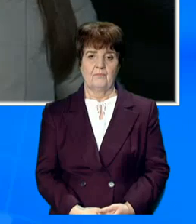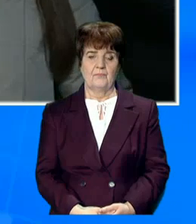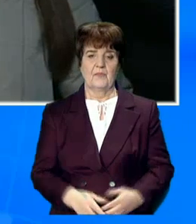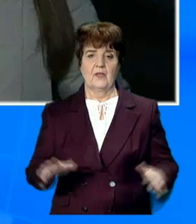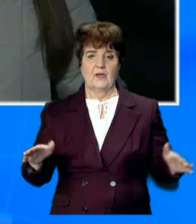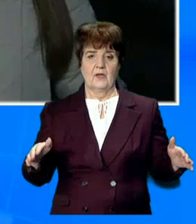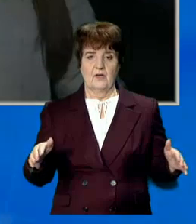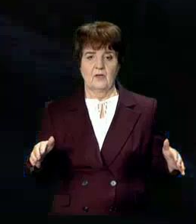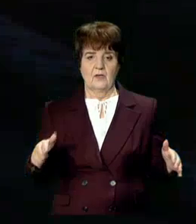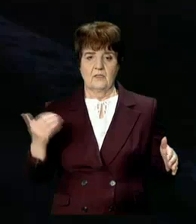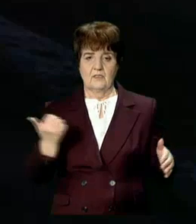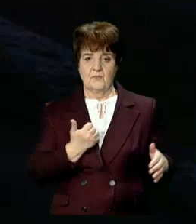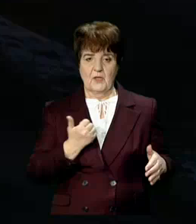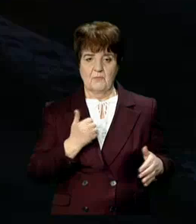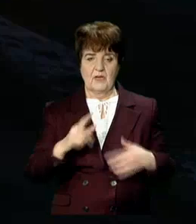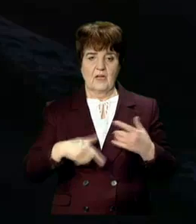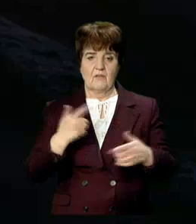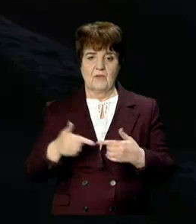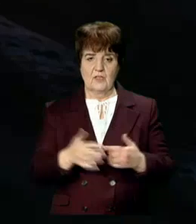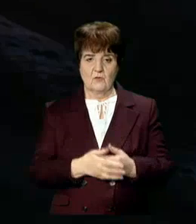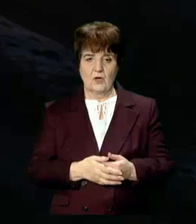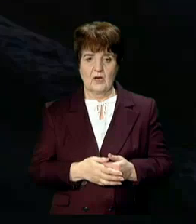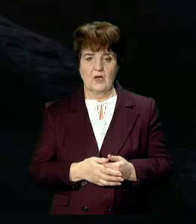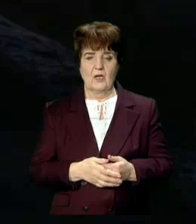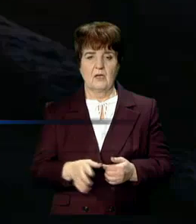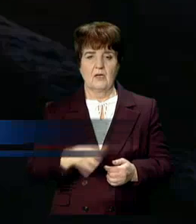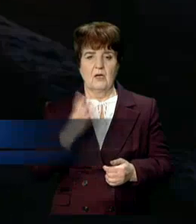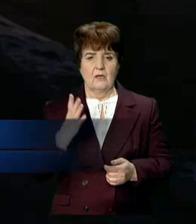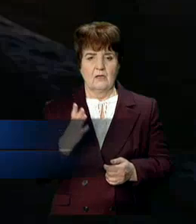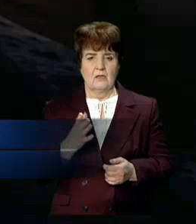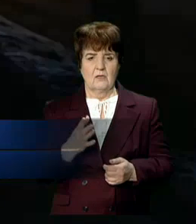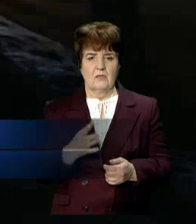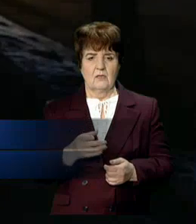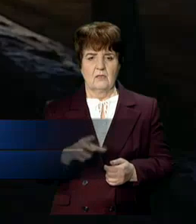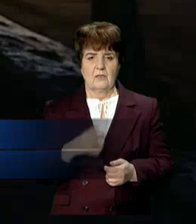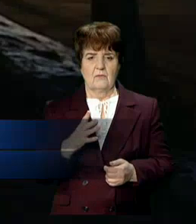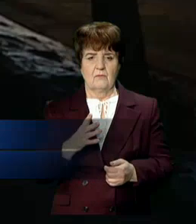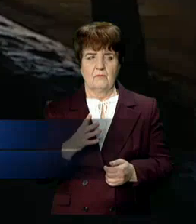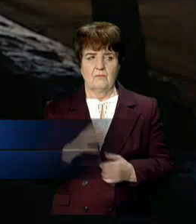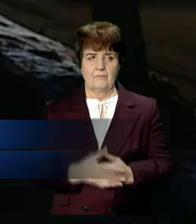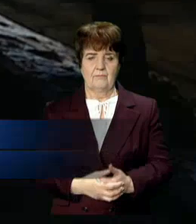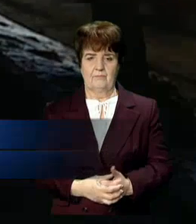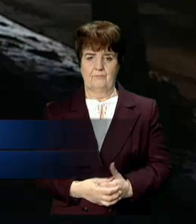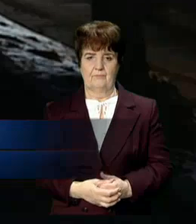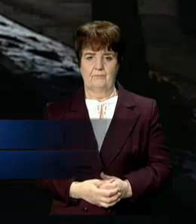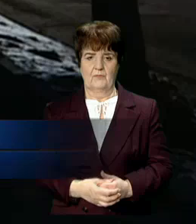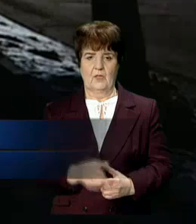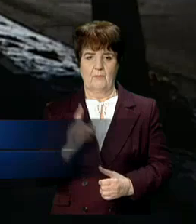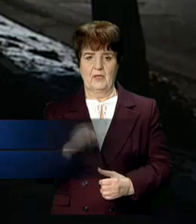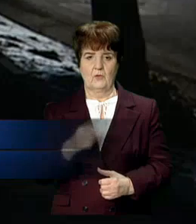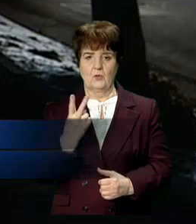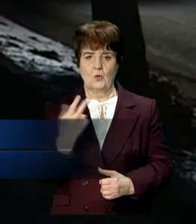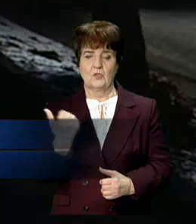Bun găsit! De săptămâna viitoare, instituțiile de educație din țară vor învăța online. Măsura a fost adoptată deocamdată pentru